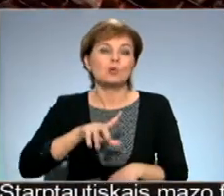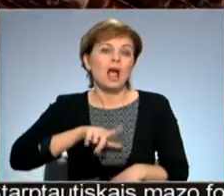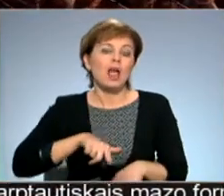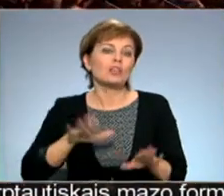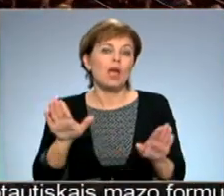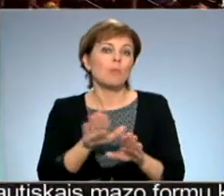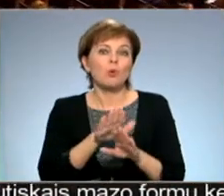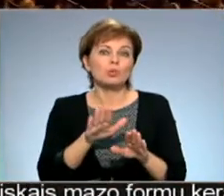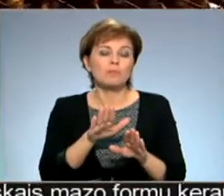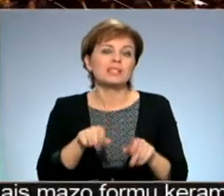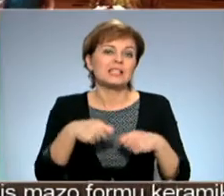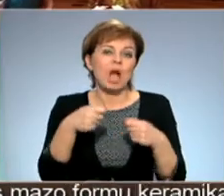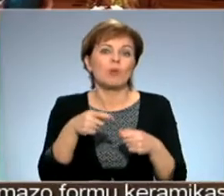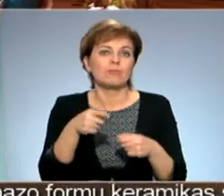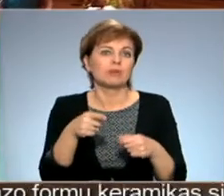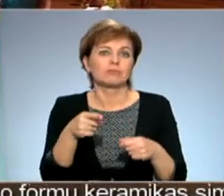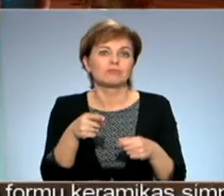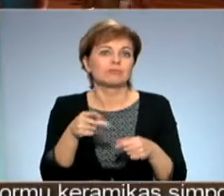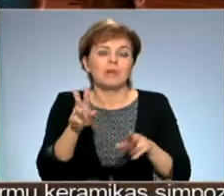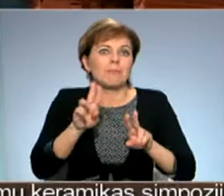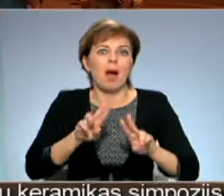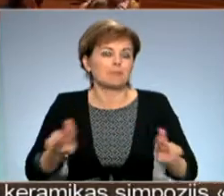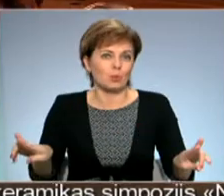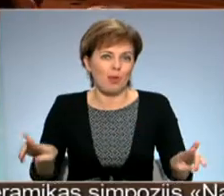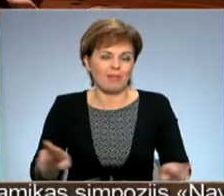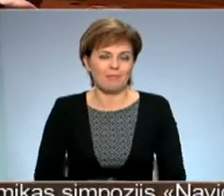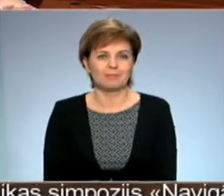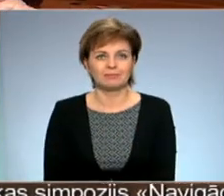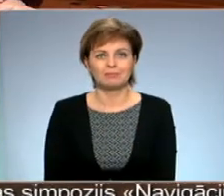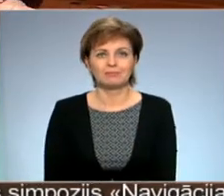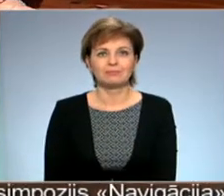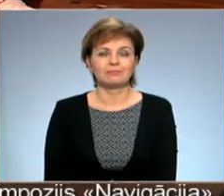mūziķu sniegumu ir nepārprotama. Madara Rudzīte, Harijs Katlaps, Latvijas televīzija no Londonas.